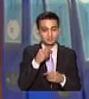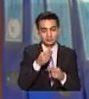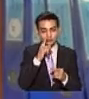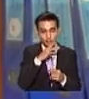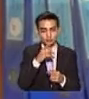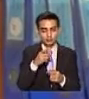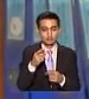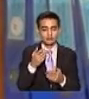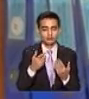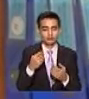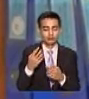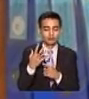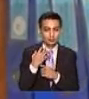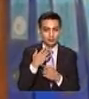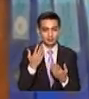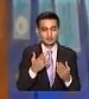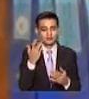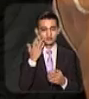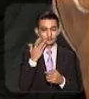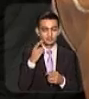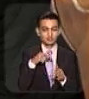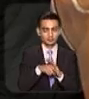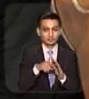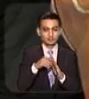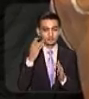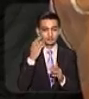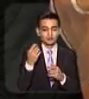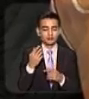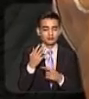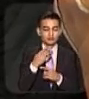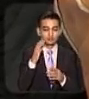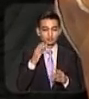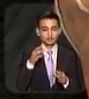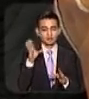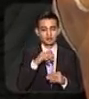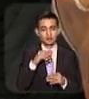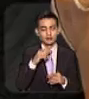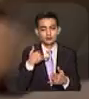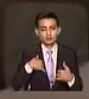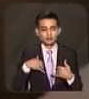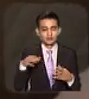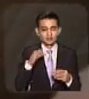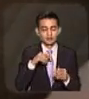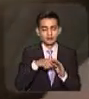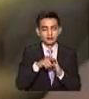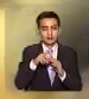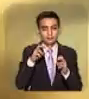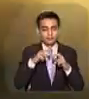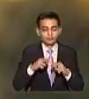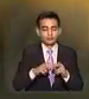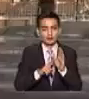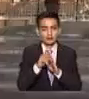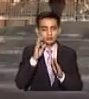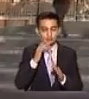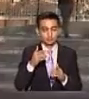начнет придираться, докапываться там по урочке. Насколько обвинения учителей справедливы, решит следствие. В управлении